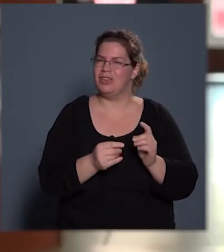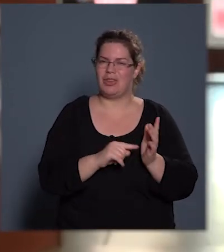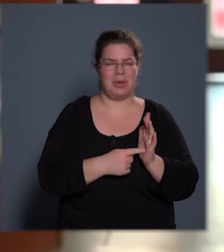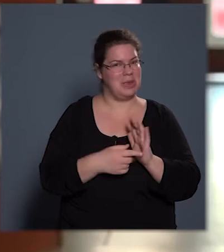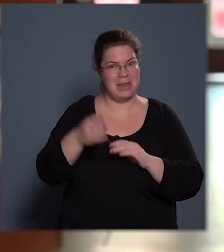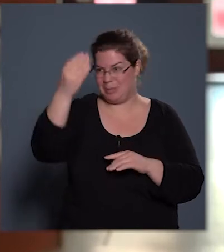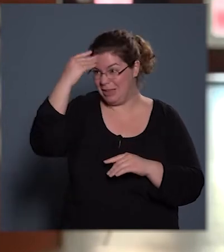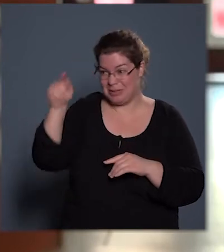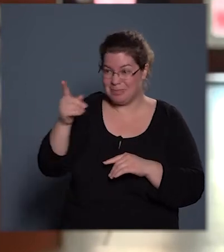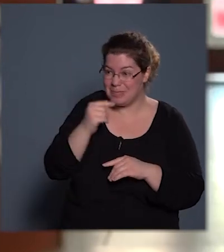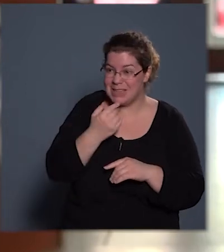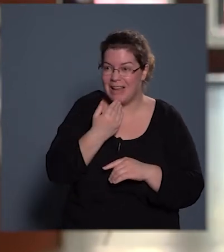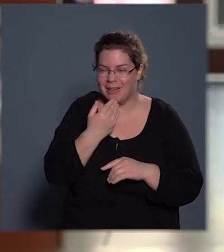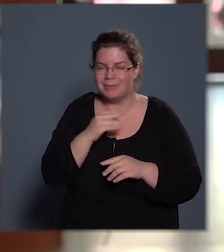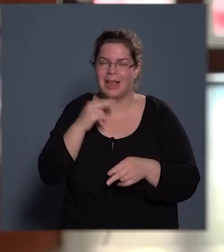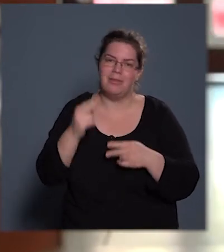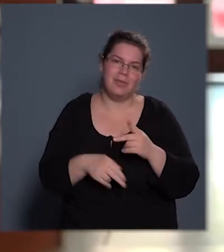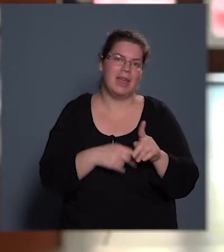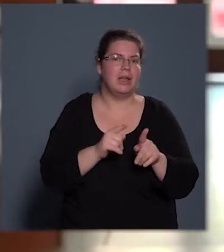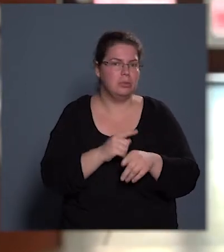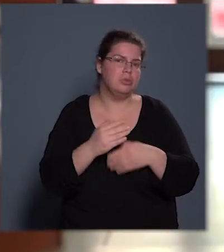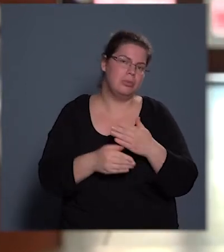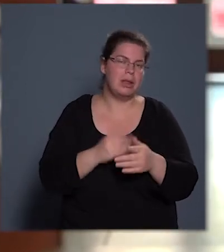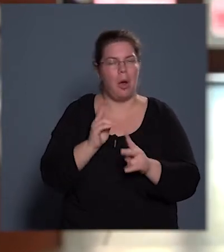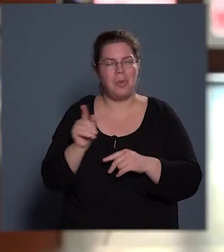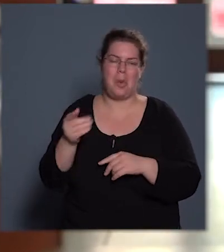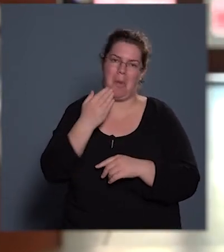értettük, hogy mit akar, de hát a végén úgy ment, ahogy ő akarta.